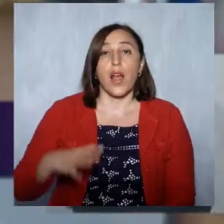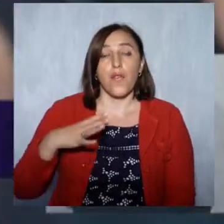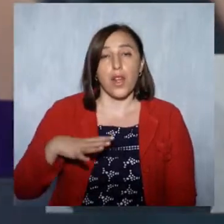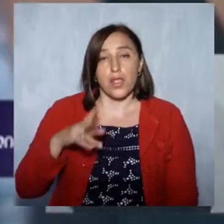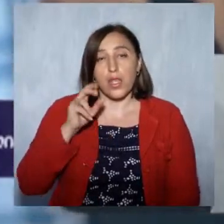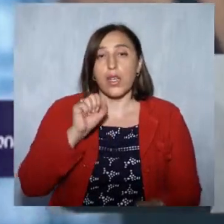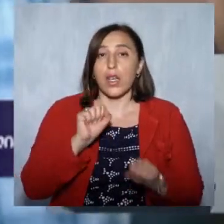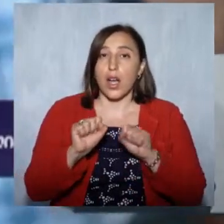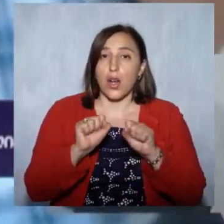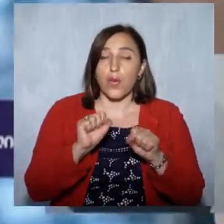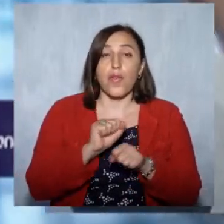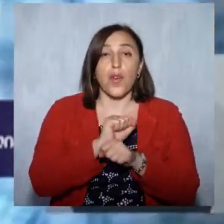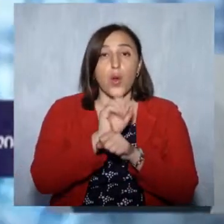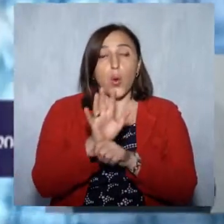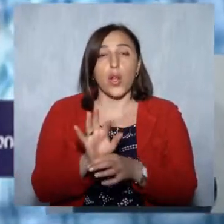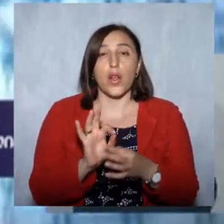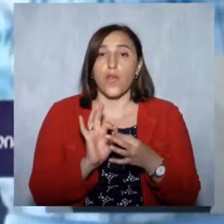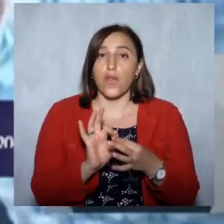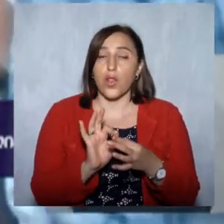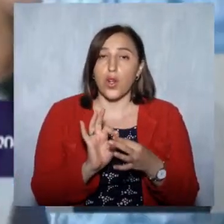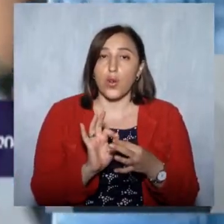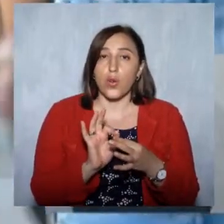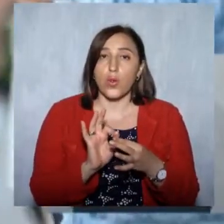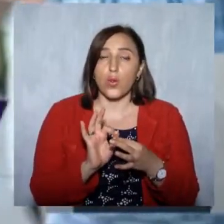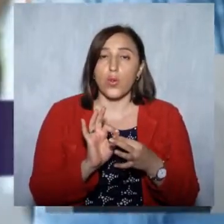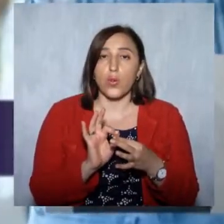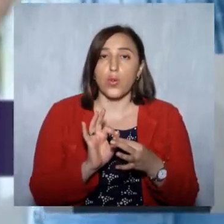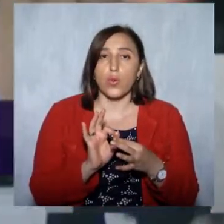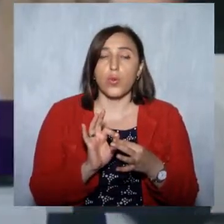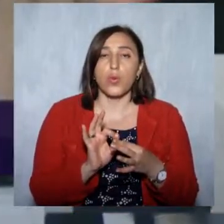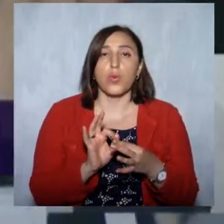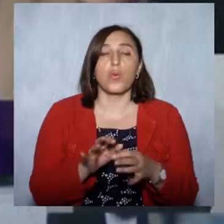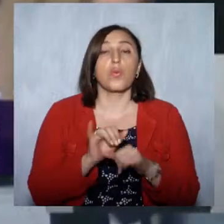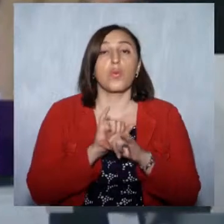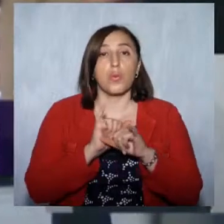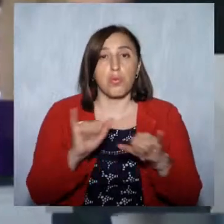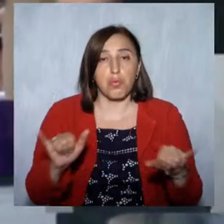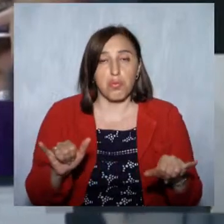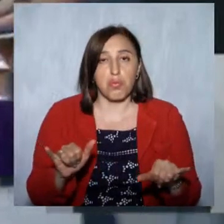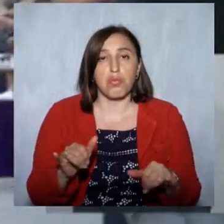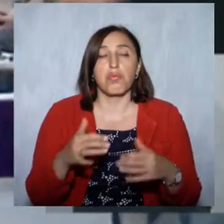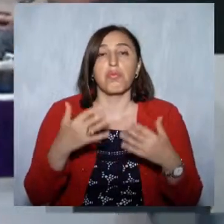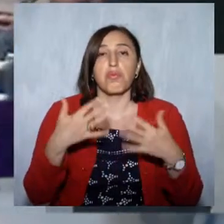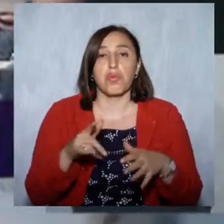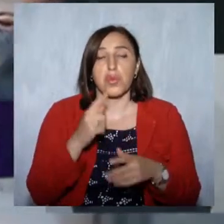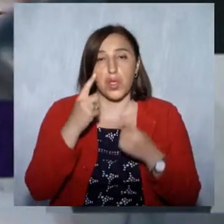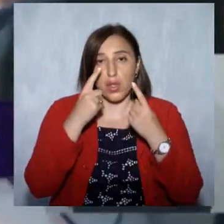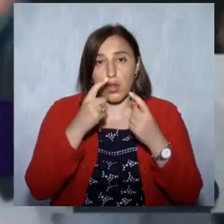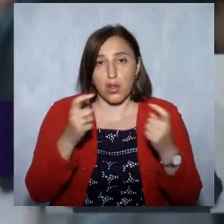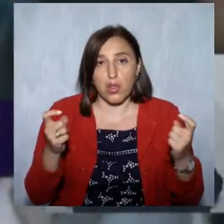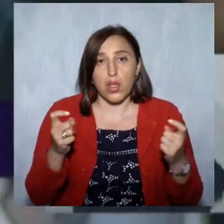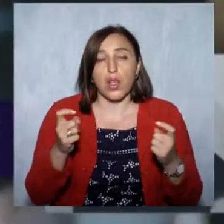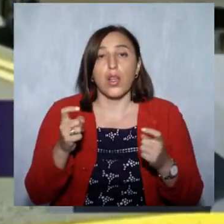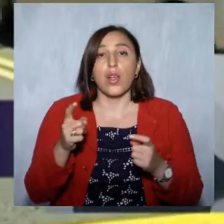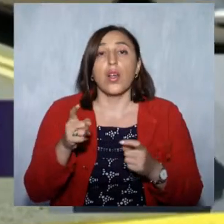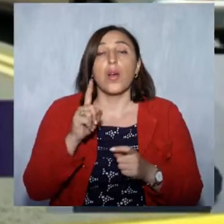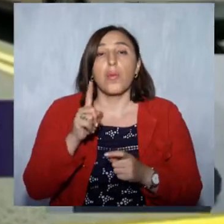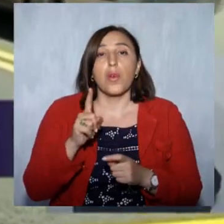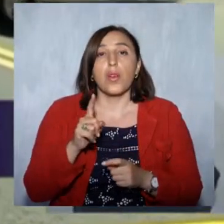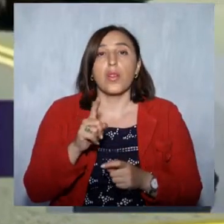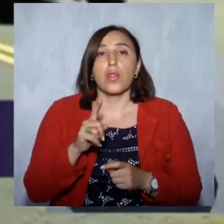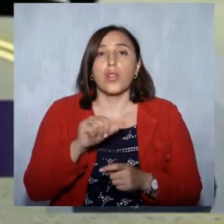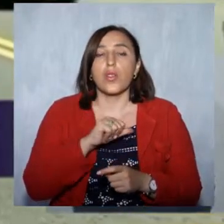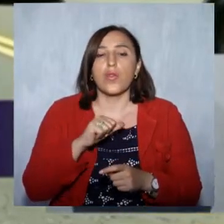Վրաստանի կառավարությունը կորոնավիրուսով վարակվածների թվի աննախադեպ աճի ֆոնին նոր սահմանափակումներ է կյանքի կոչում, խուսափելով սակայն